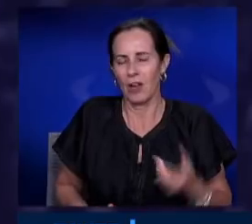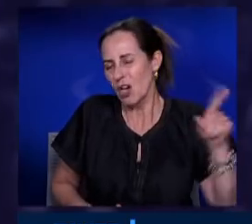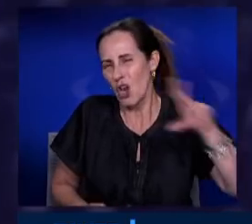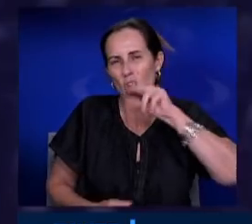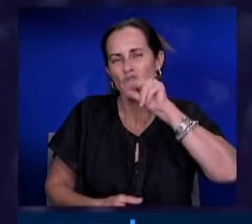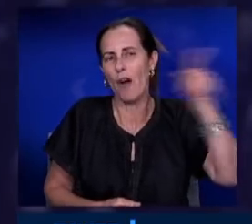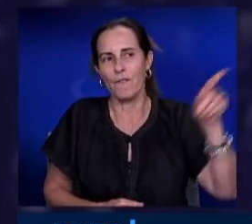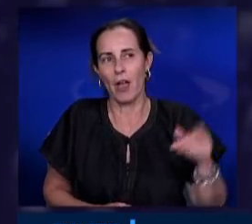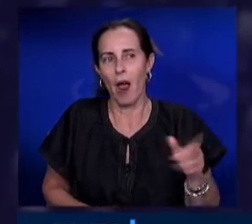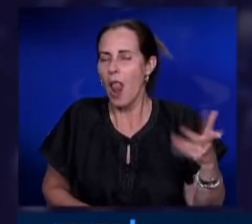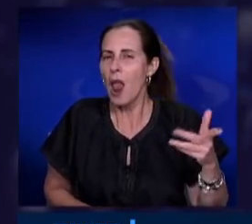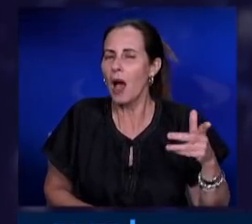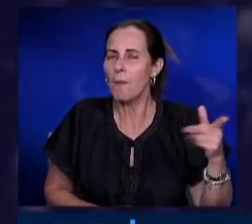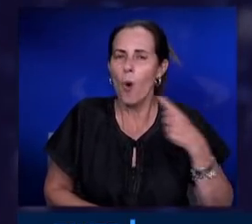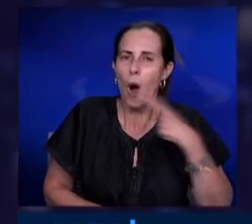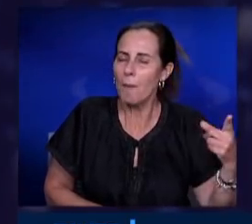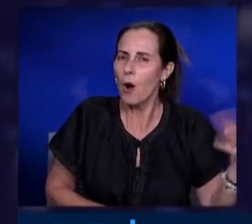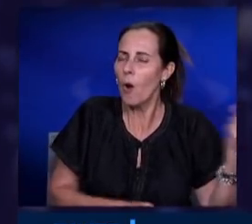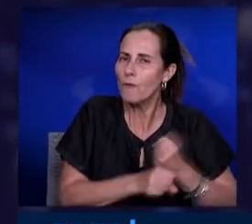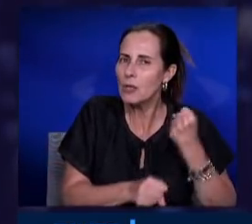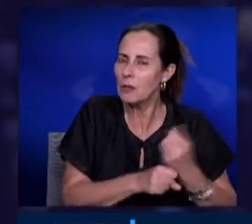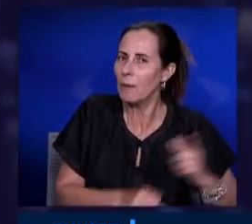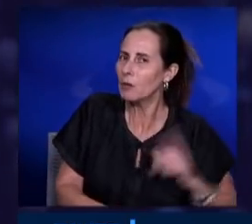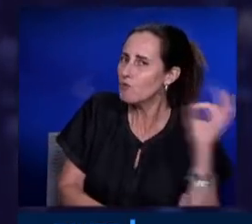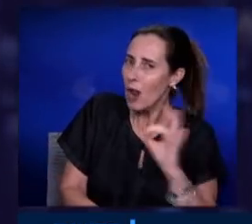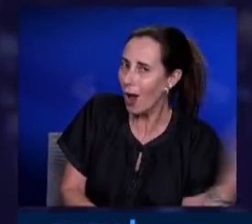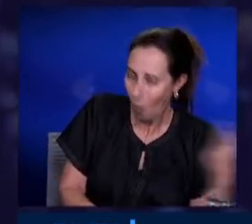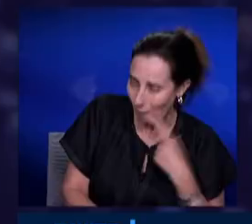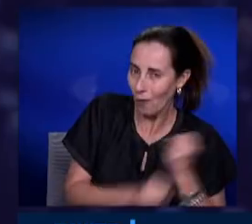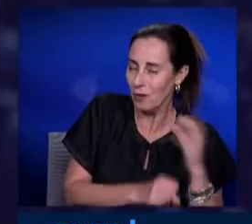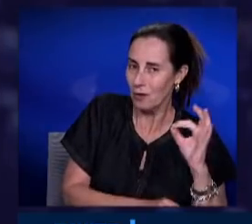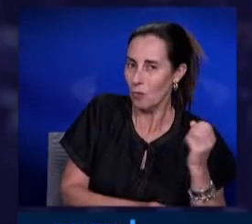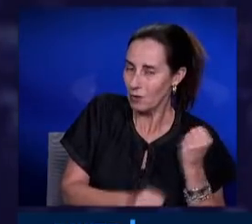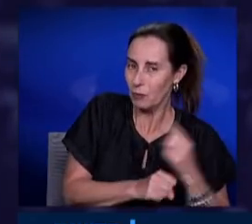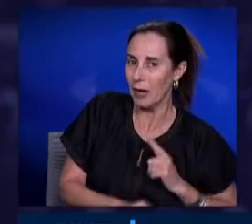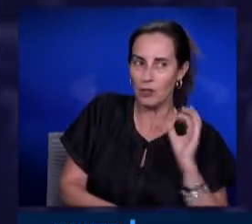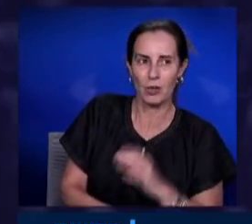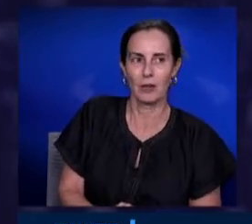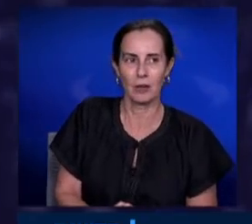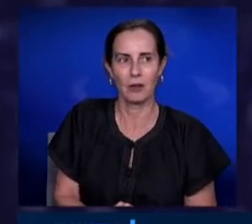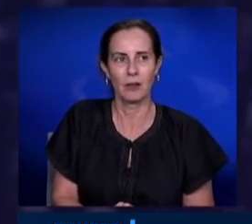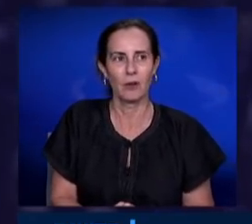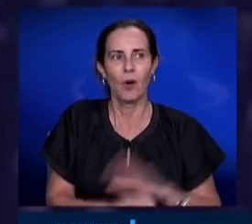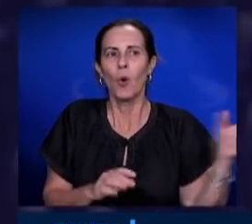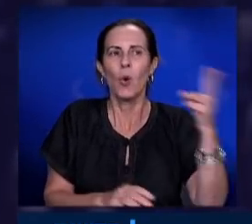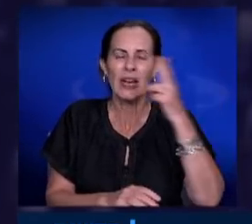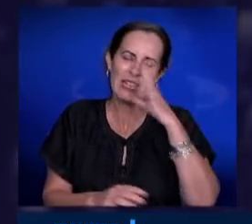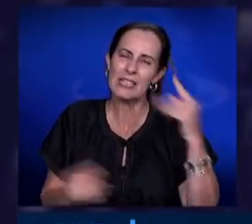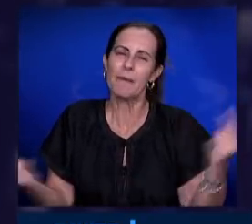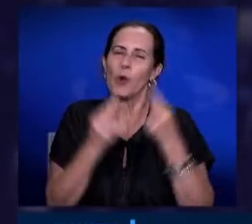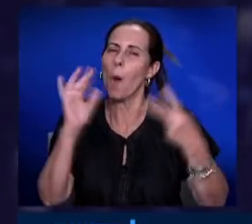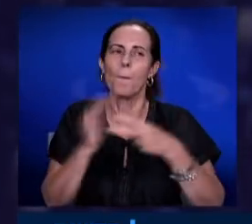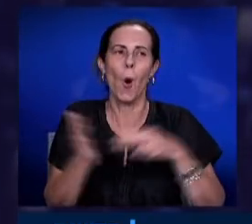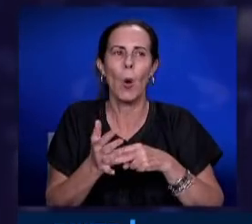גם אותו עובד דיווח לממונים שהוא ביצע עבודות פרטיות עבורך בזמן העבודה. הכל ניסיון של ניגוח פוליטי על